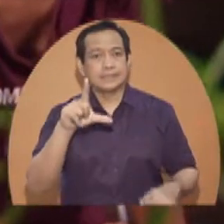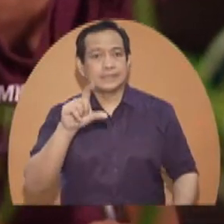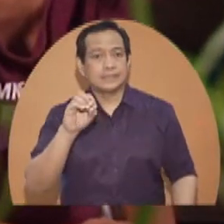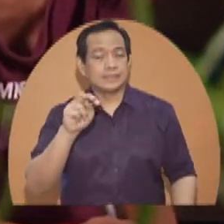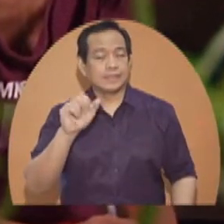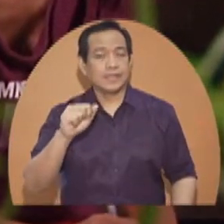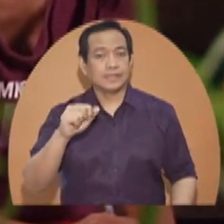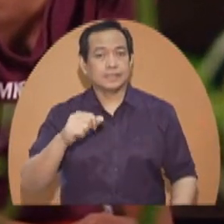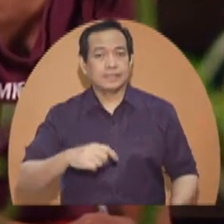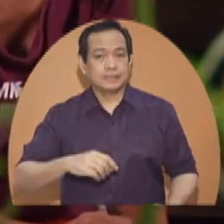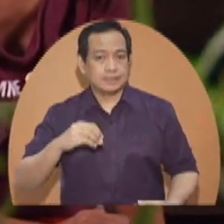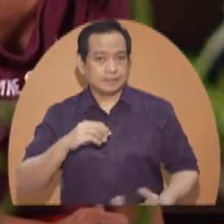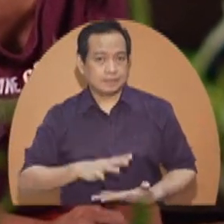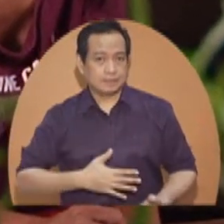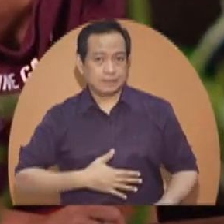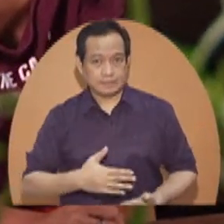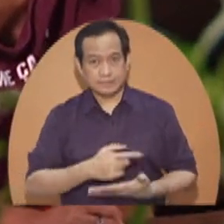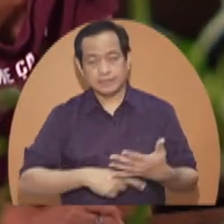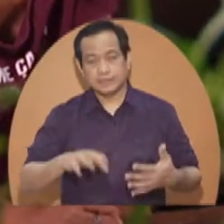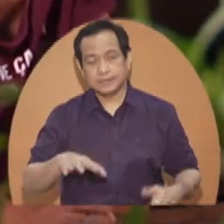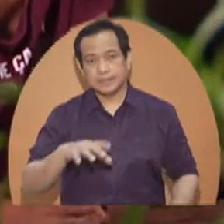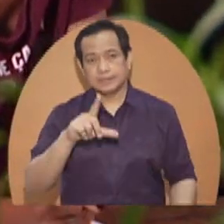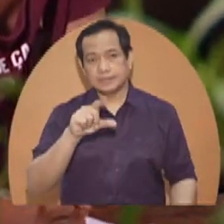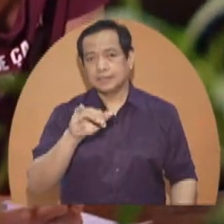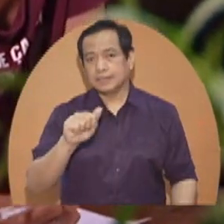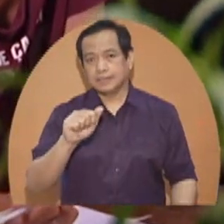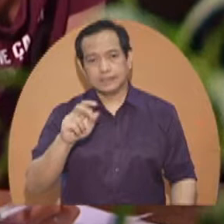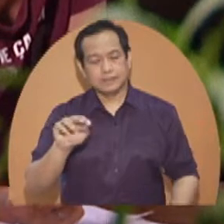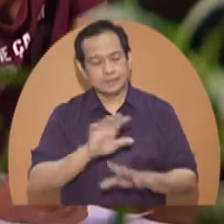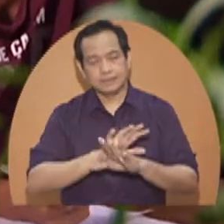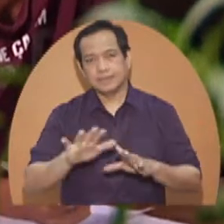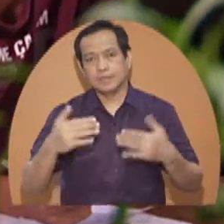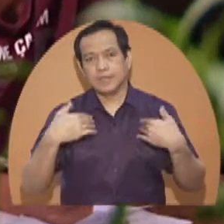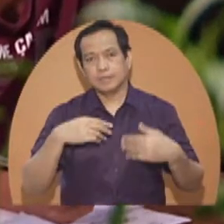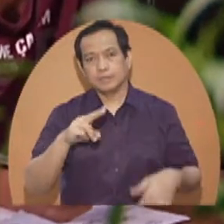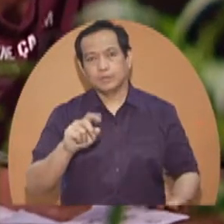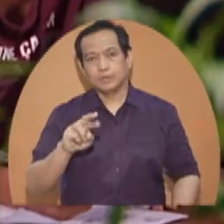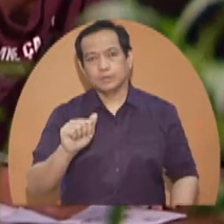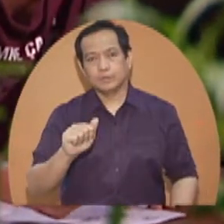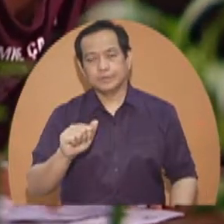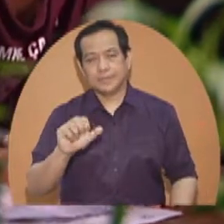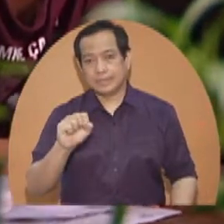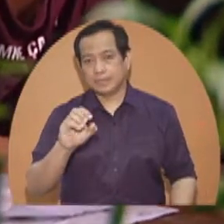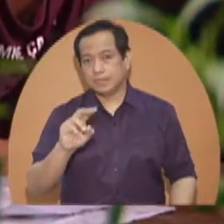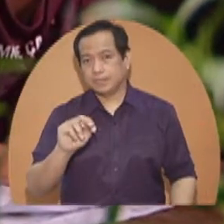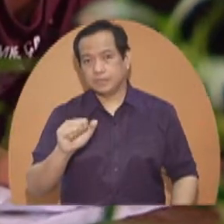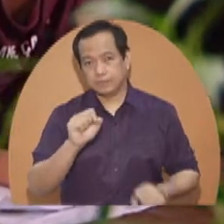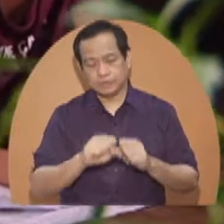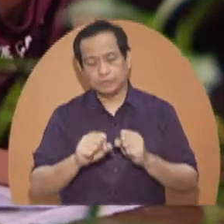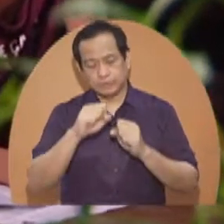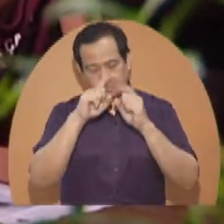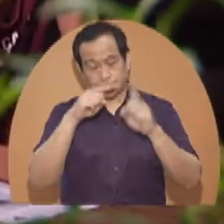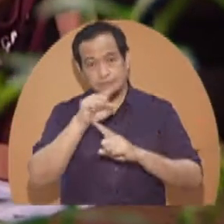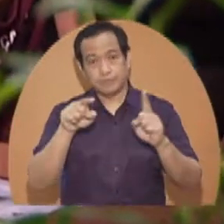ni Lenny ang kanyang anak na si Lai Ann, hindi siya nagpa-ultrasound. Kaya ikinagulat